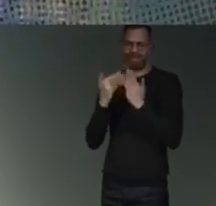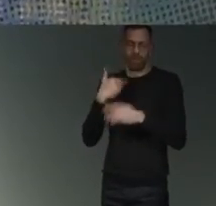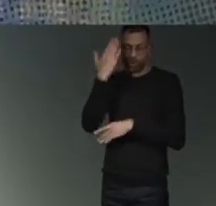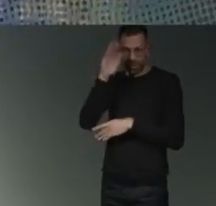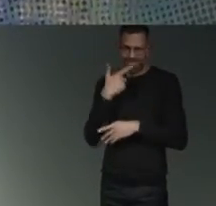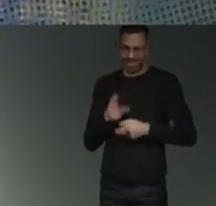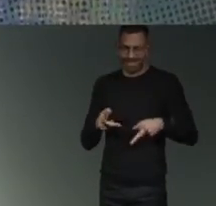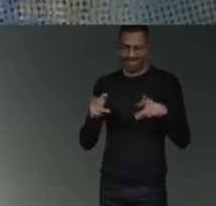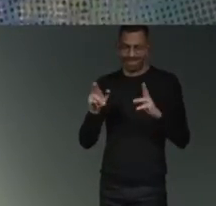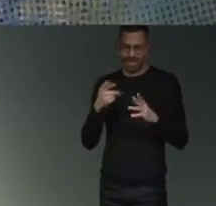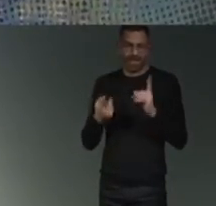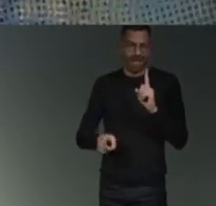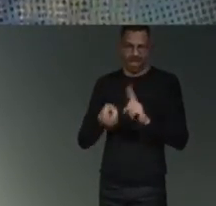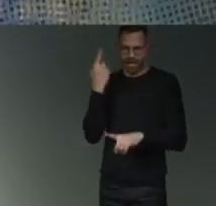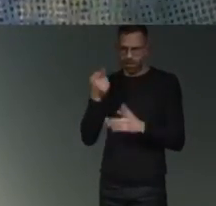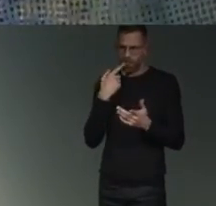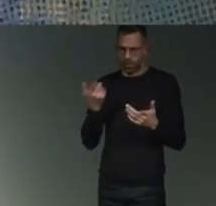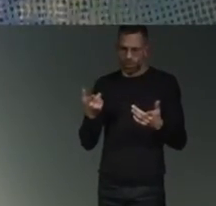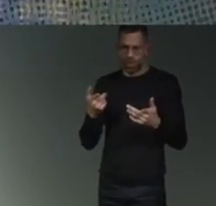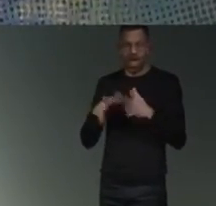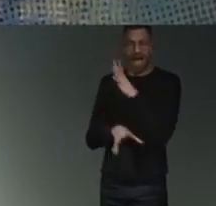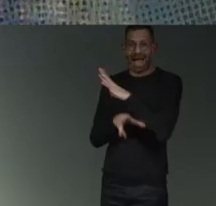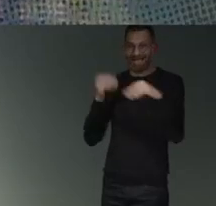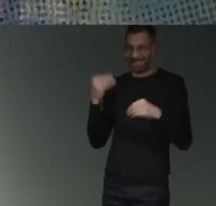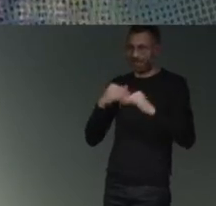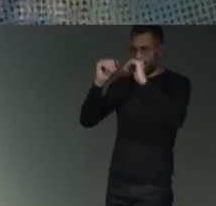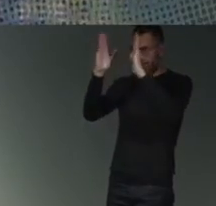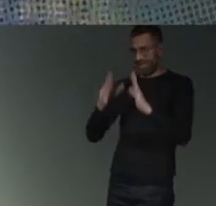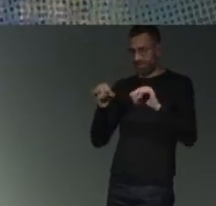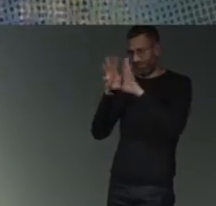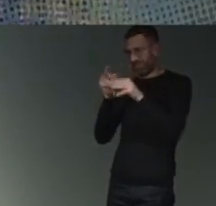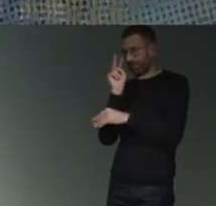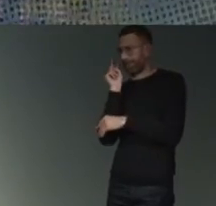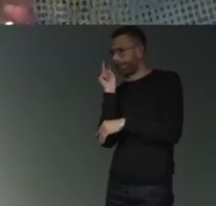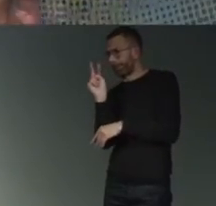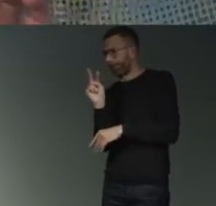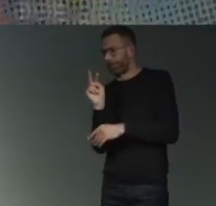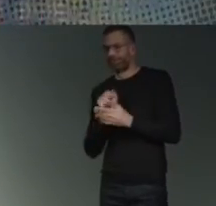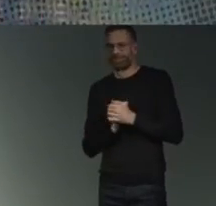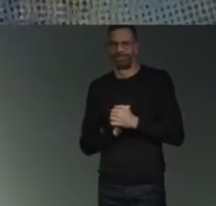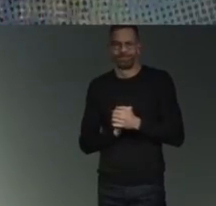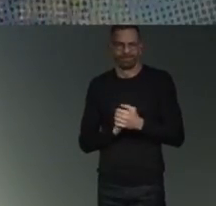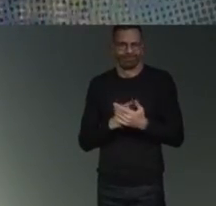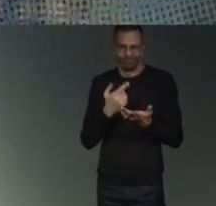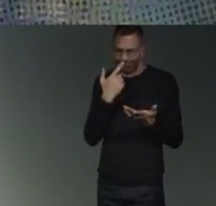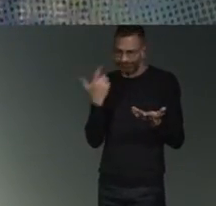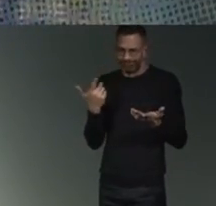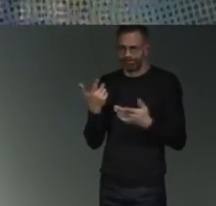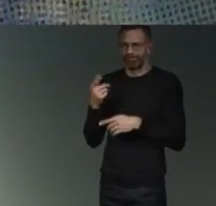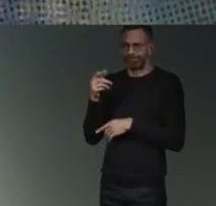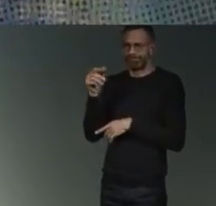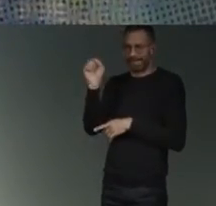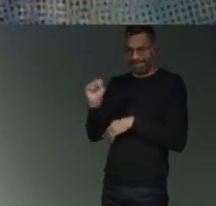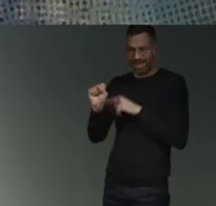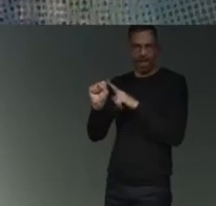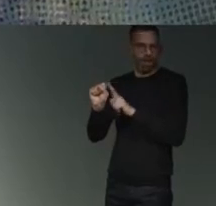de cette femme regardant vivre sa famille par les fenêtres de sa maison. Donc je me suis dit que Sarah, puisque c'est elle qui allait